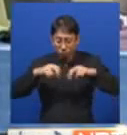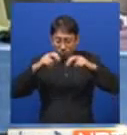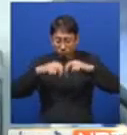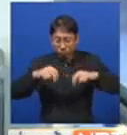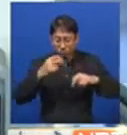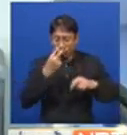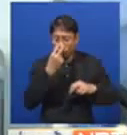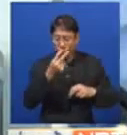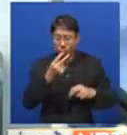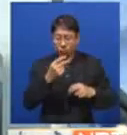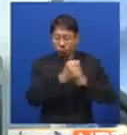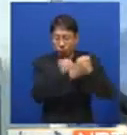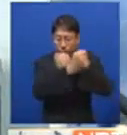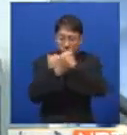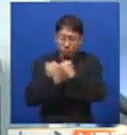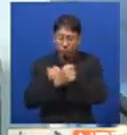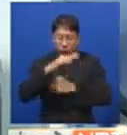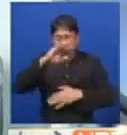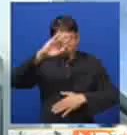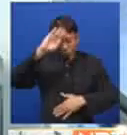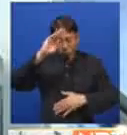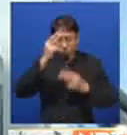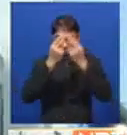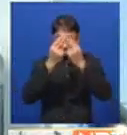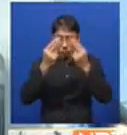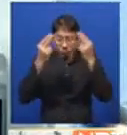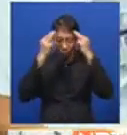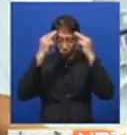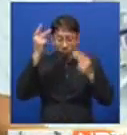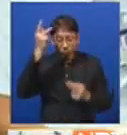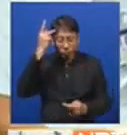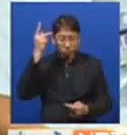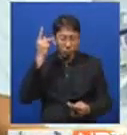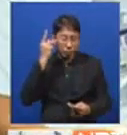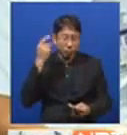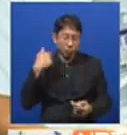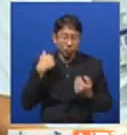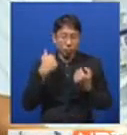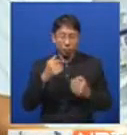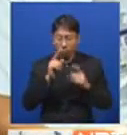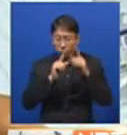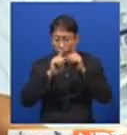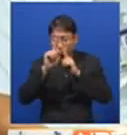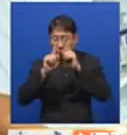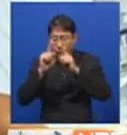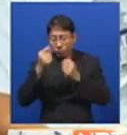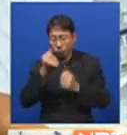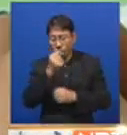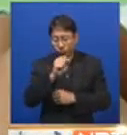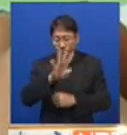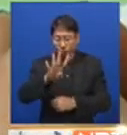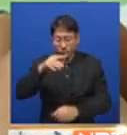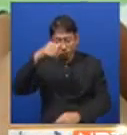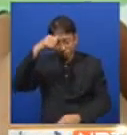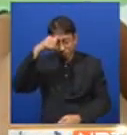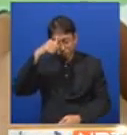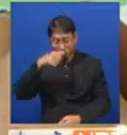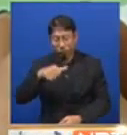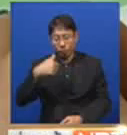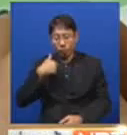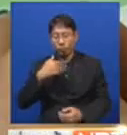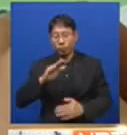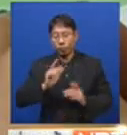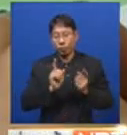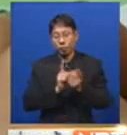รคอย่างประเทศซาอุดิอาระเบียและประเทศเกาหลีใต้ให้ประเมินสถานการณ์อาการภายใน14วันหากพบมีอาการป่ว